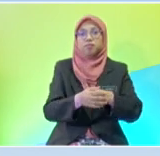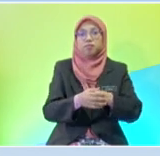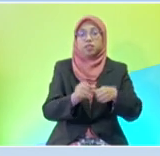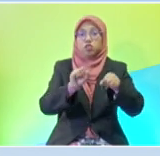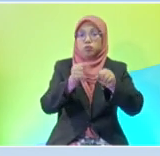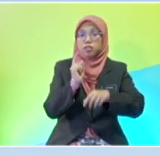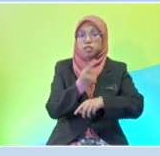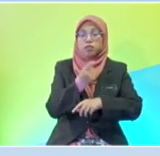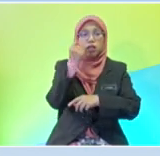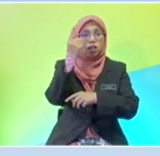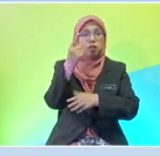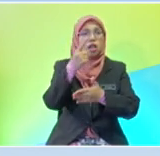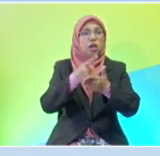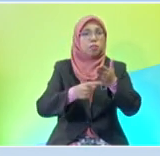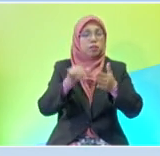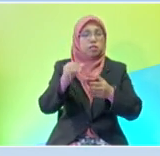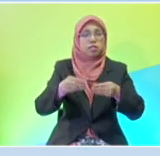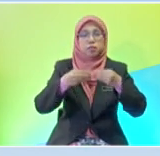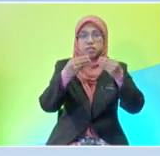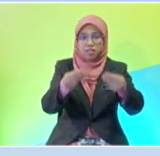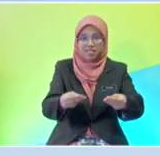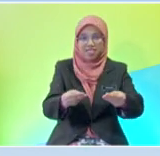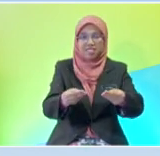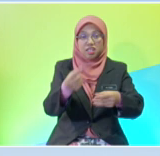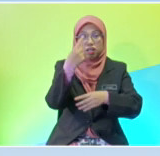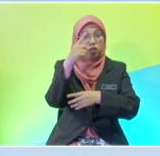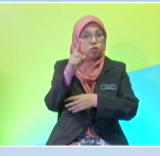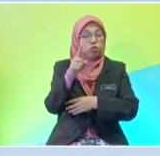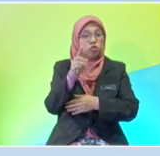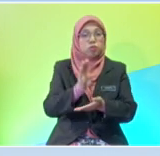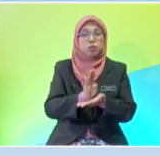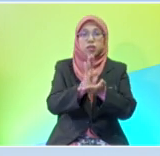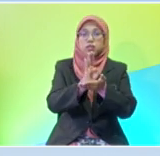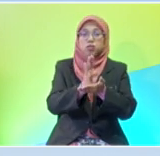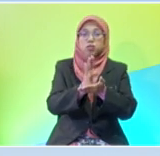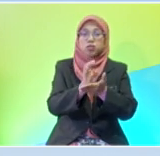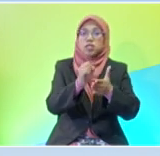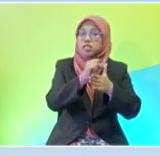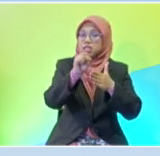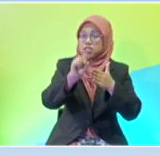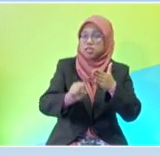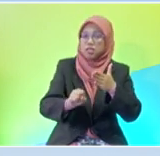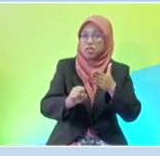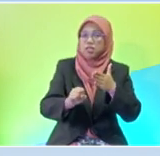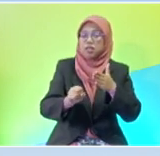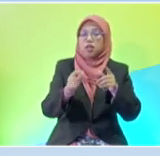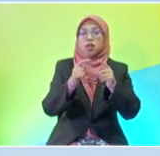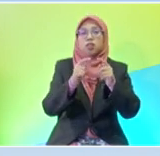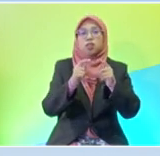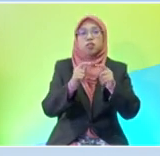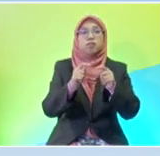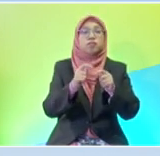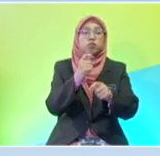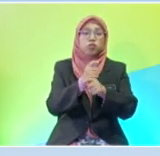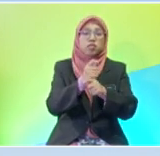paham apa yang diberikan kepada kita untuk membantu kita menyelesaikan tugas yang diberi kepada kita